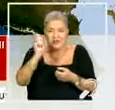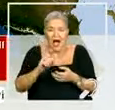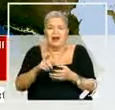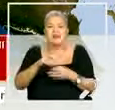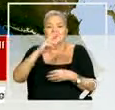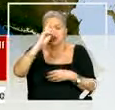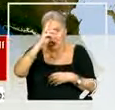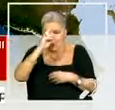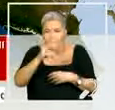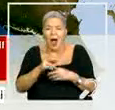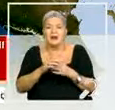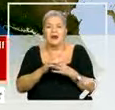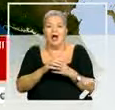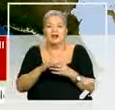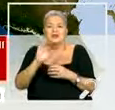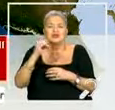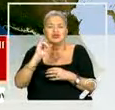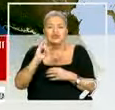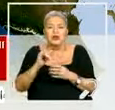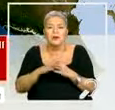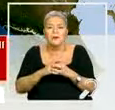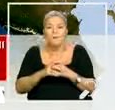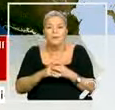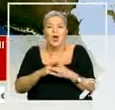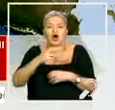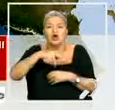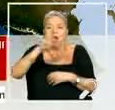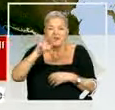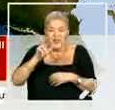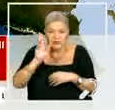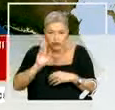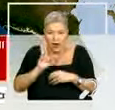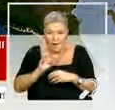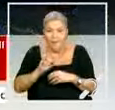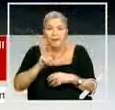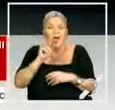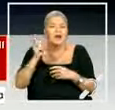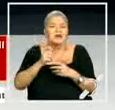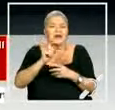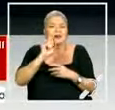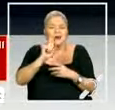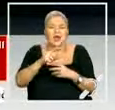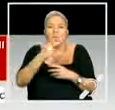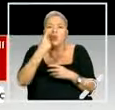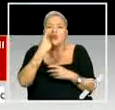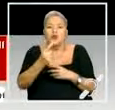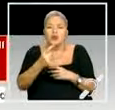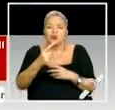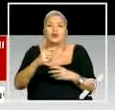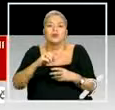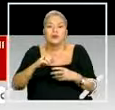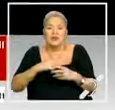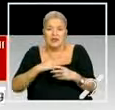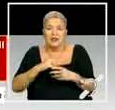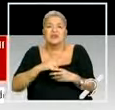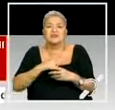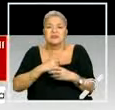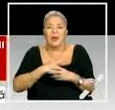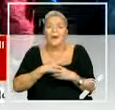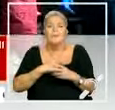în Germania și în Norvegia. Dintre aceștia, unul se află în